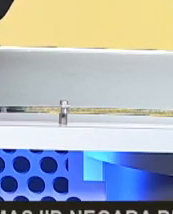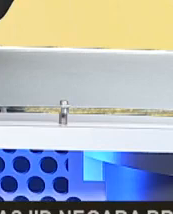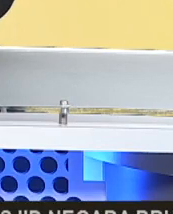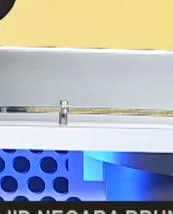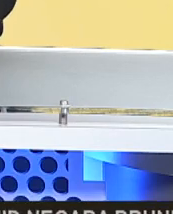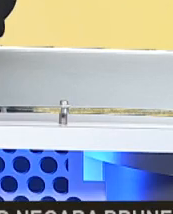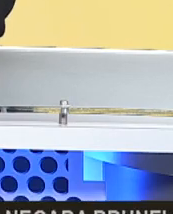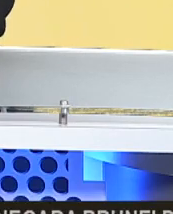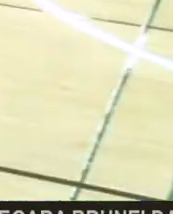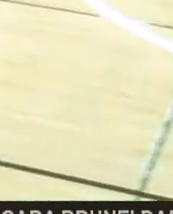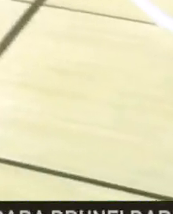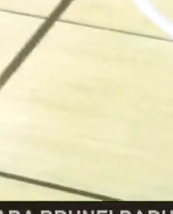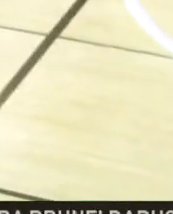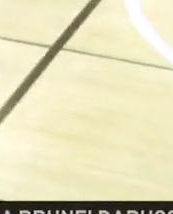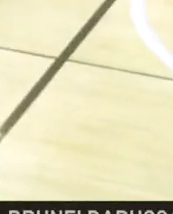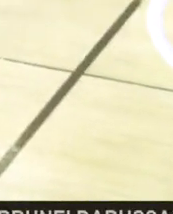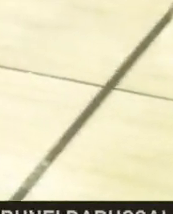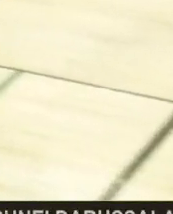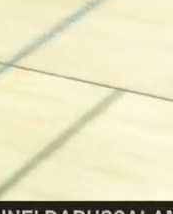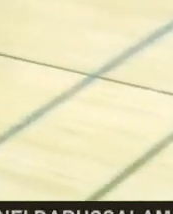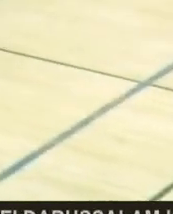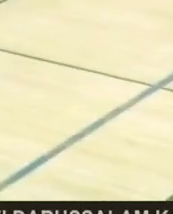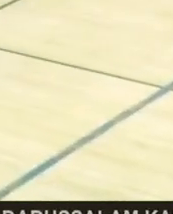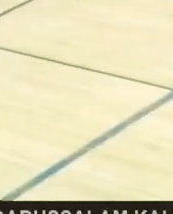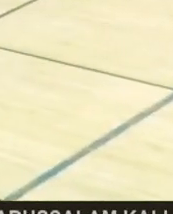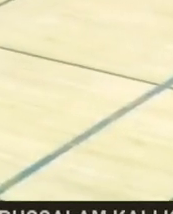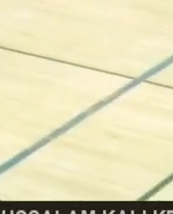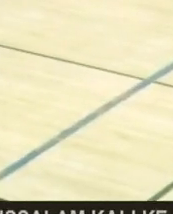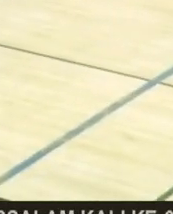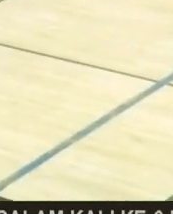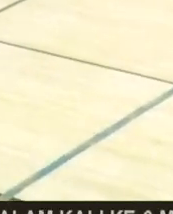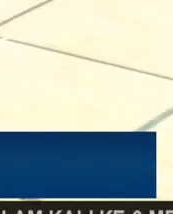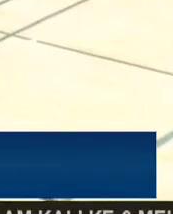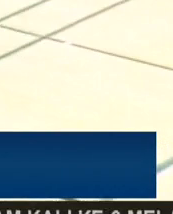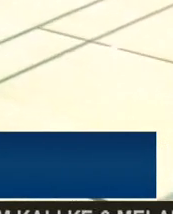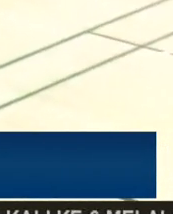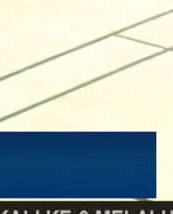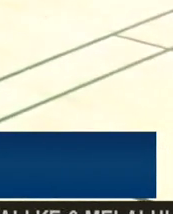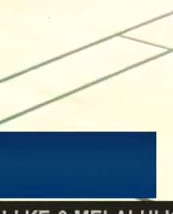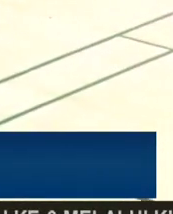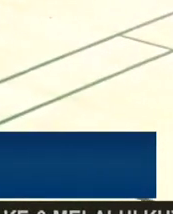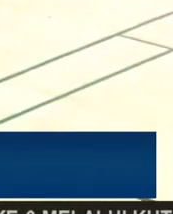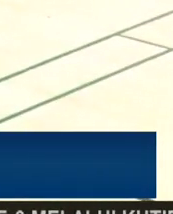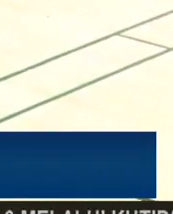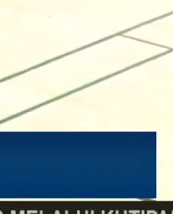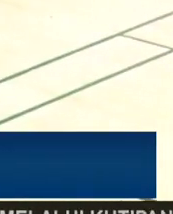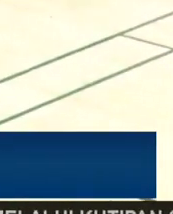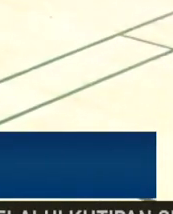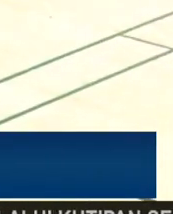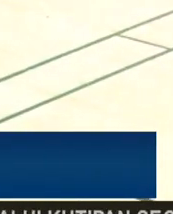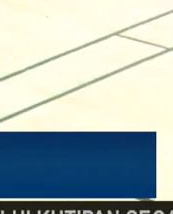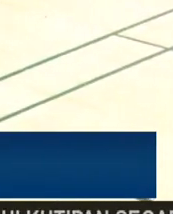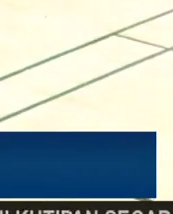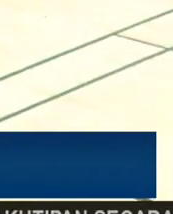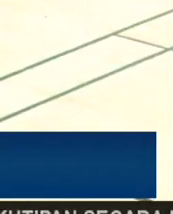bocah Gerson MSG berjejer si merah-hitam membuka jaringan Syawal minat ketiga manusia